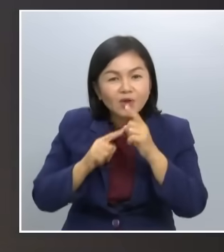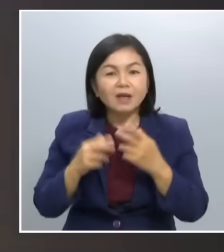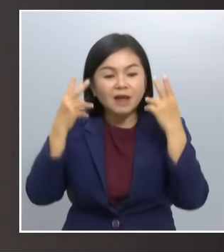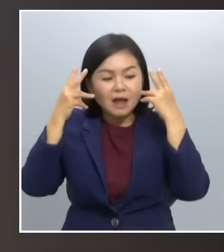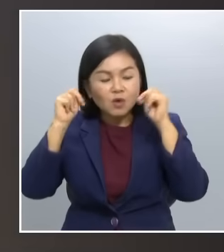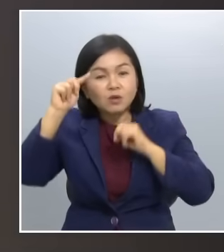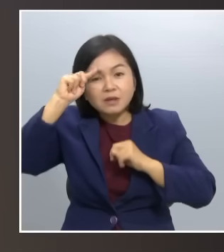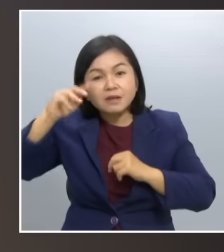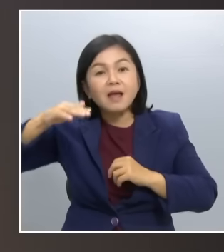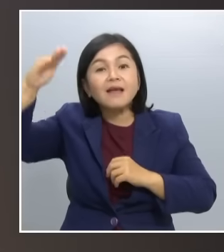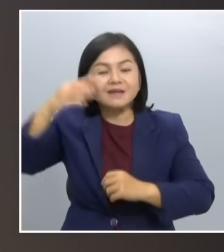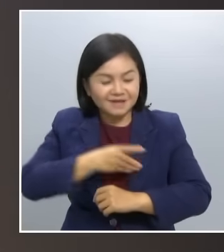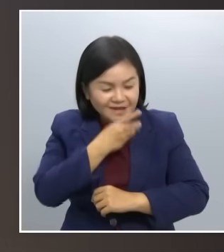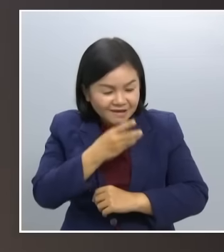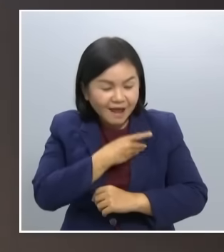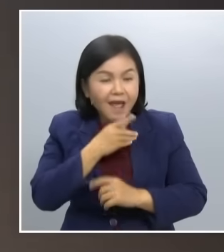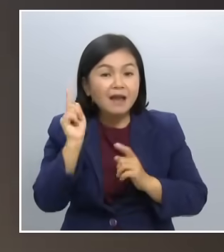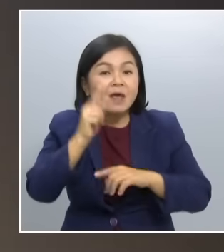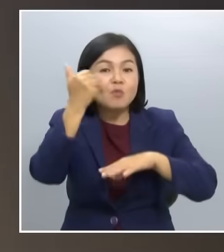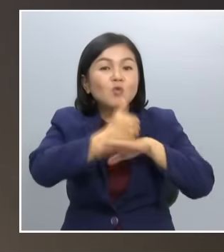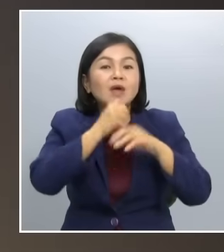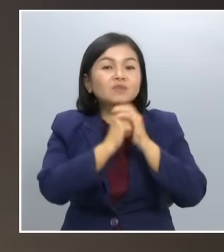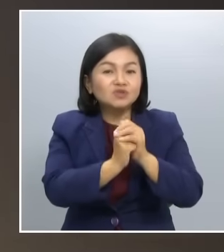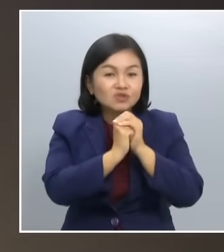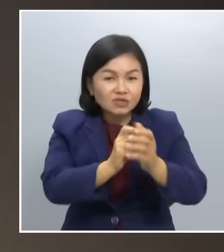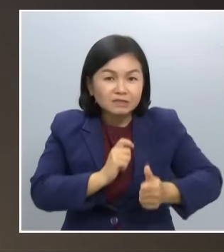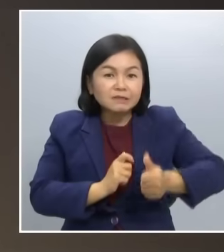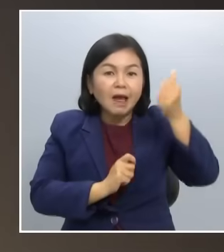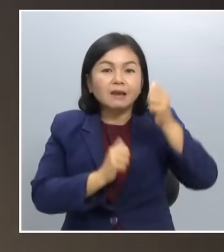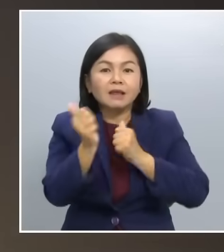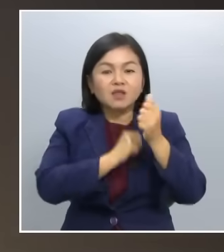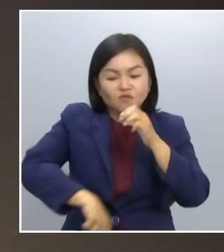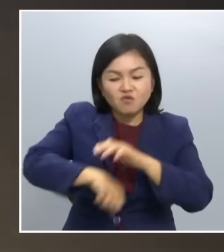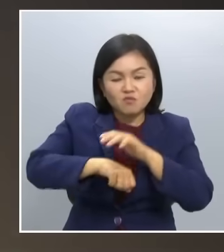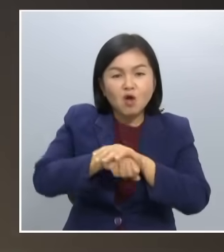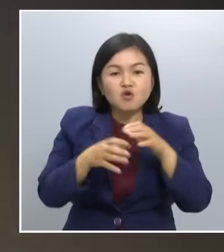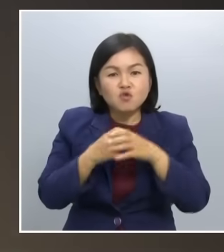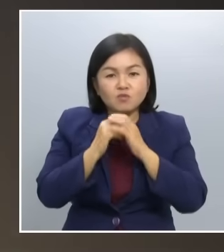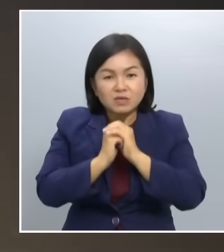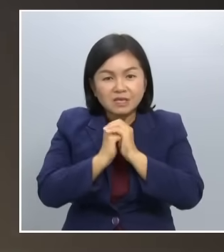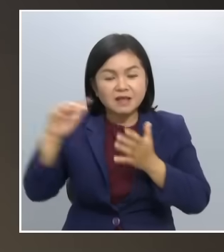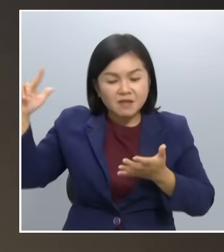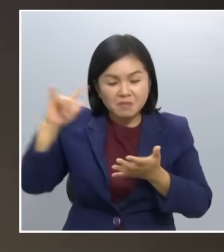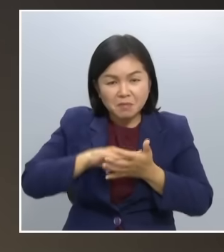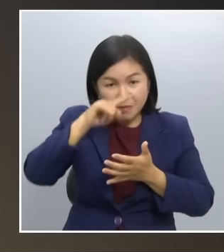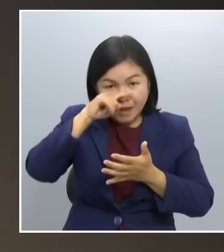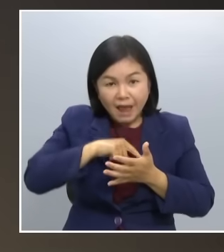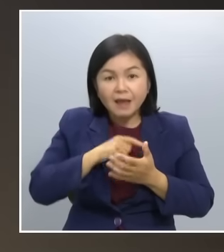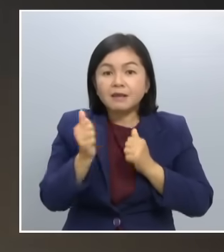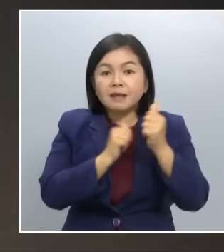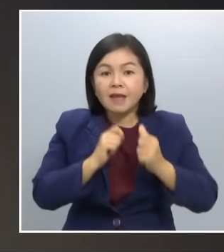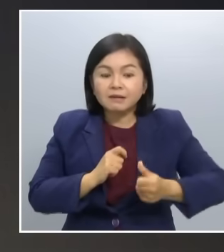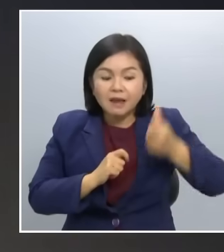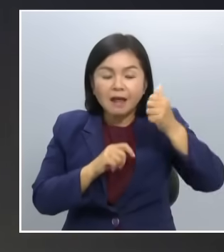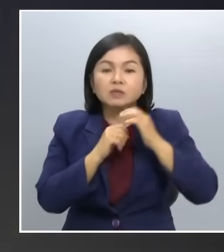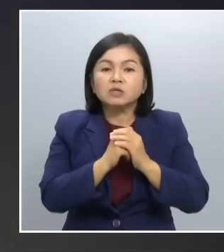ก็แสดงความยินดีต่อประธานในนาธิบดีสีจิ้นผิงของจีนค่ะที่ทีมจีนชนะทีมไทยไปได้แล้วก็บอกว่า